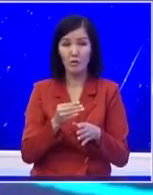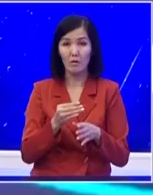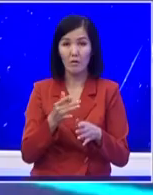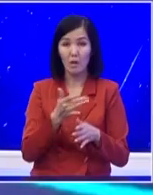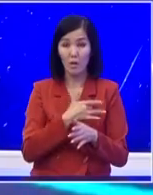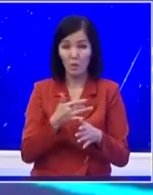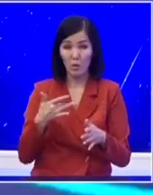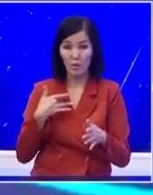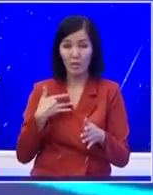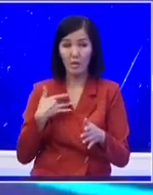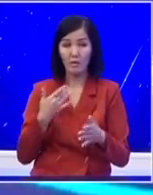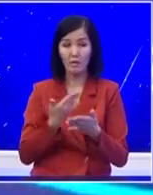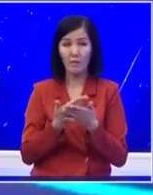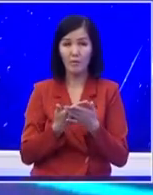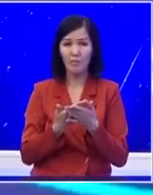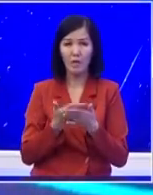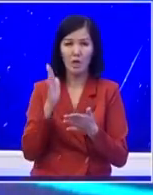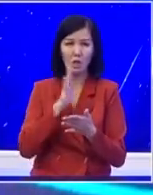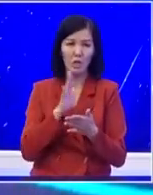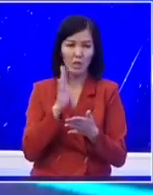легкие, они, ну, если там